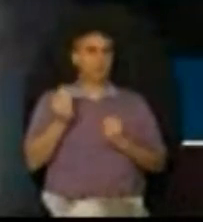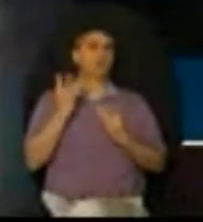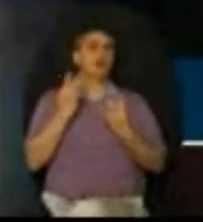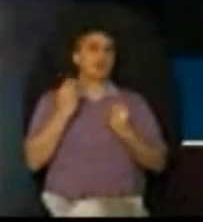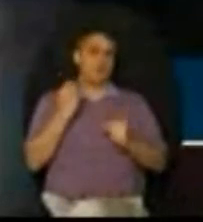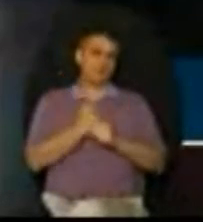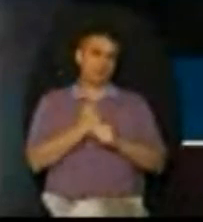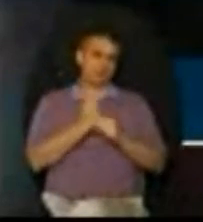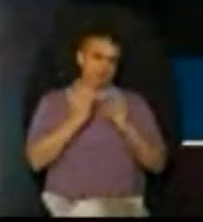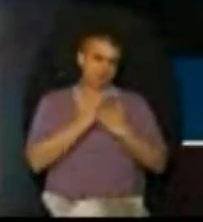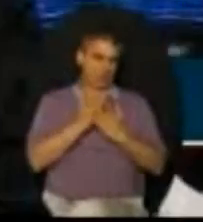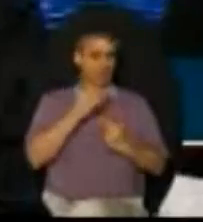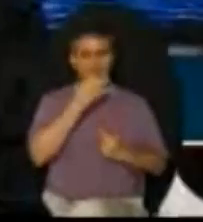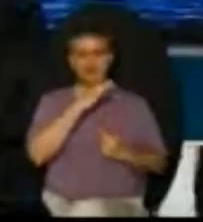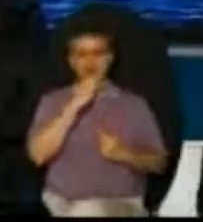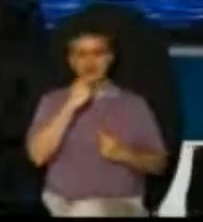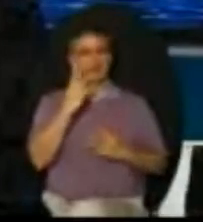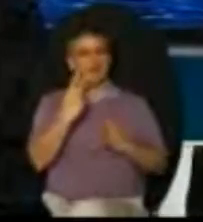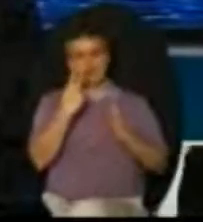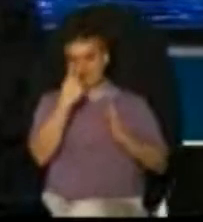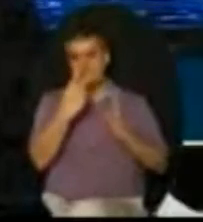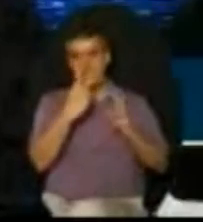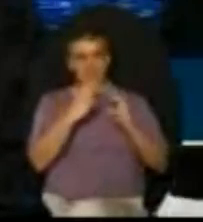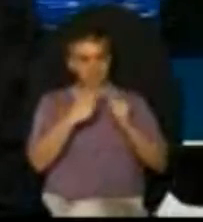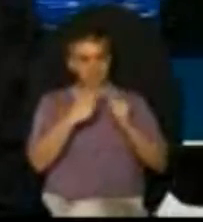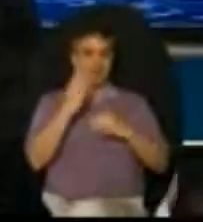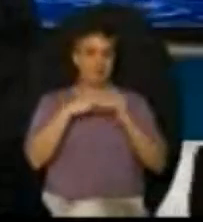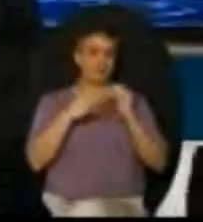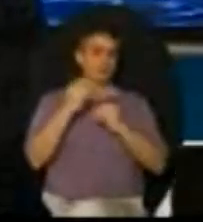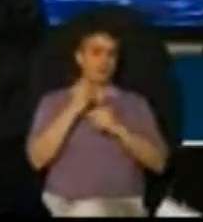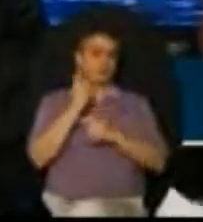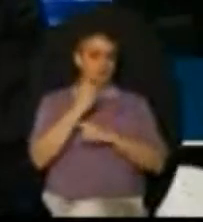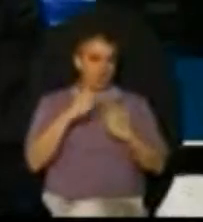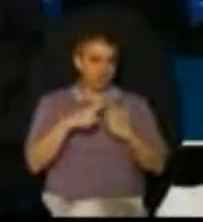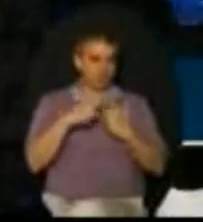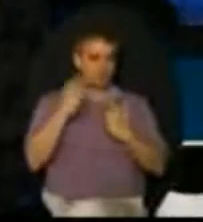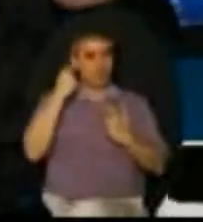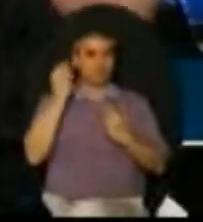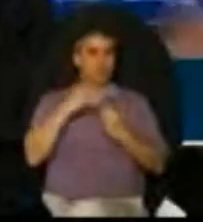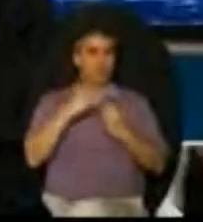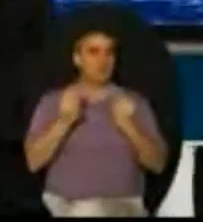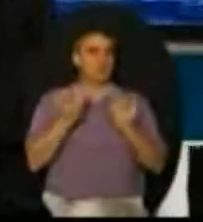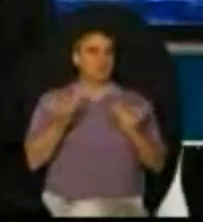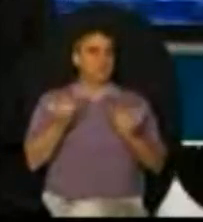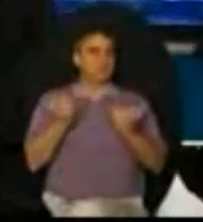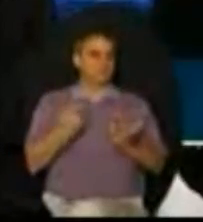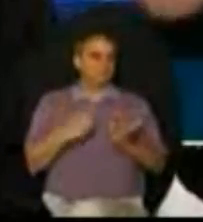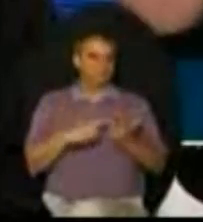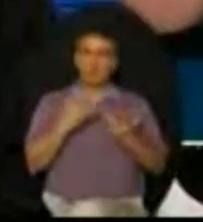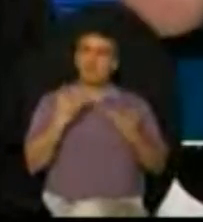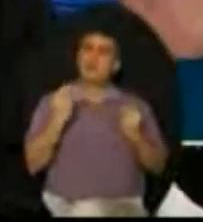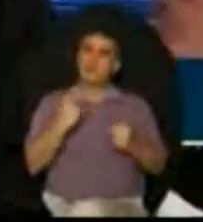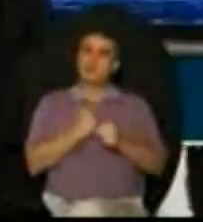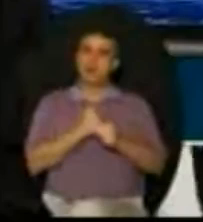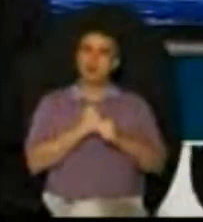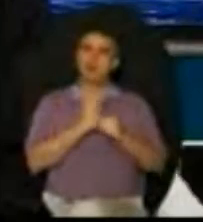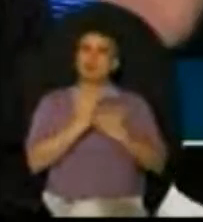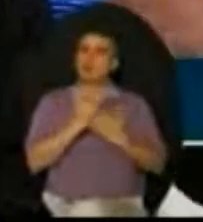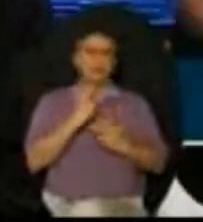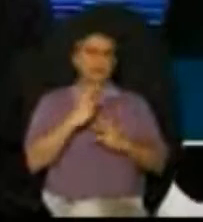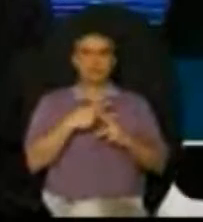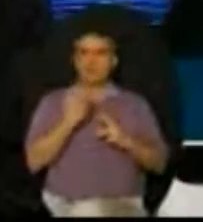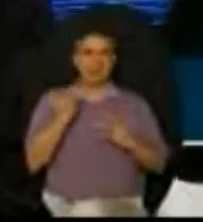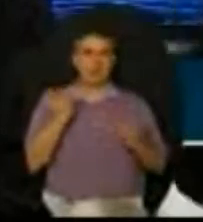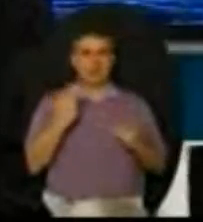מה לעשות באילת, צריך לשפר את חזות העיר, צריך לבנות עוד בתי מלון, צריך לחשוב על עוד אטרקציות. יש עוד הרבה מה לעשות באילת, זה לא